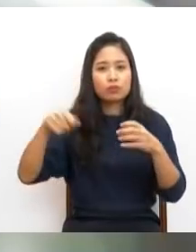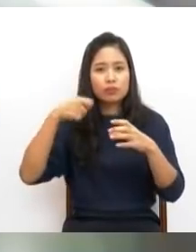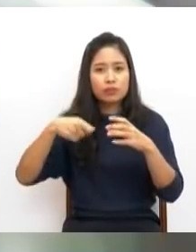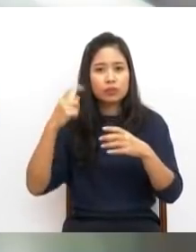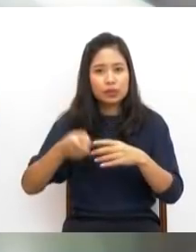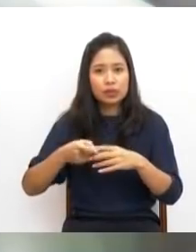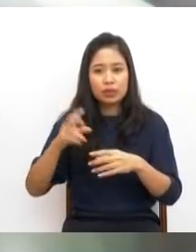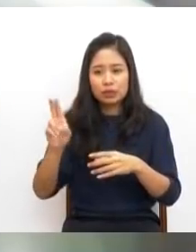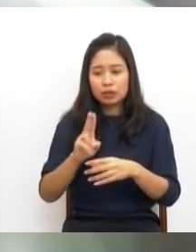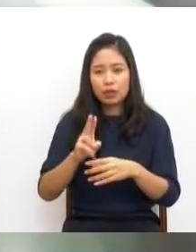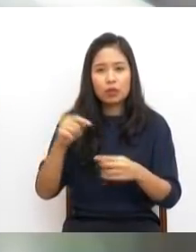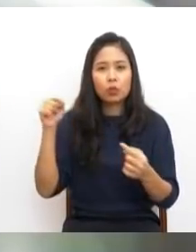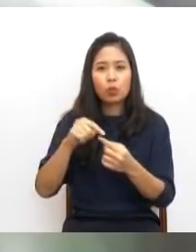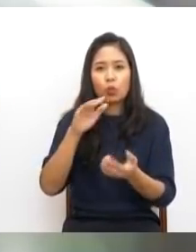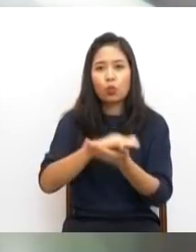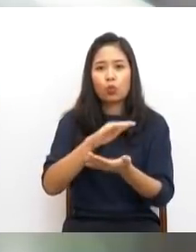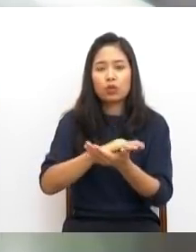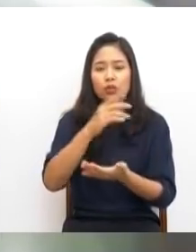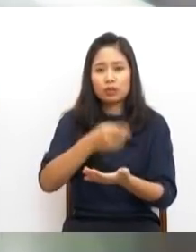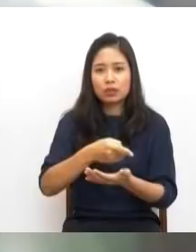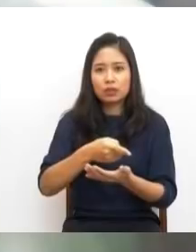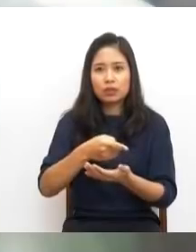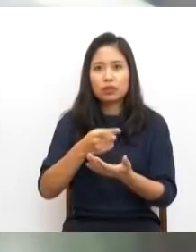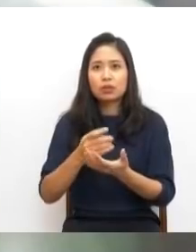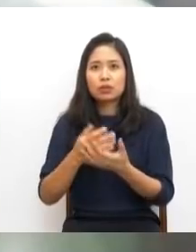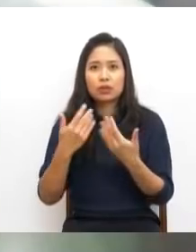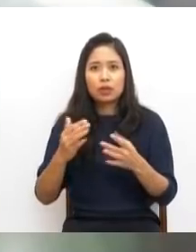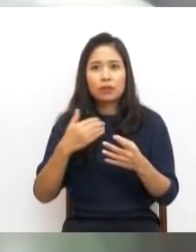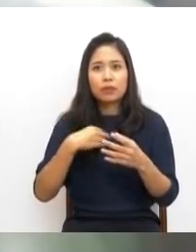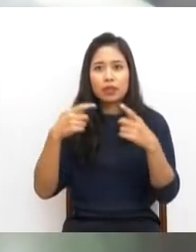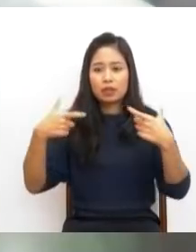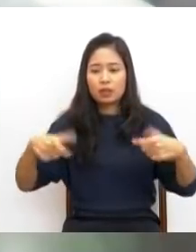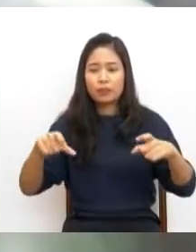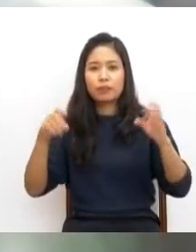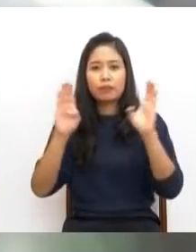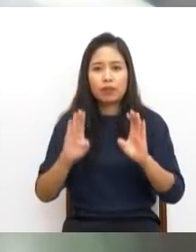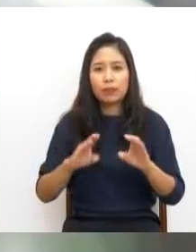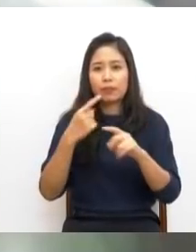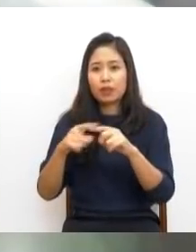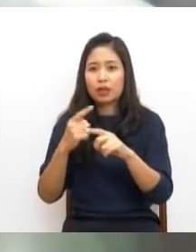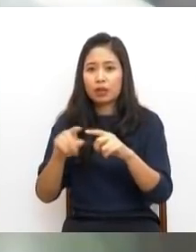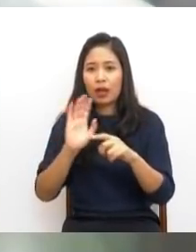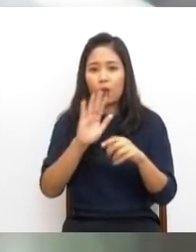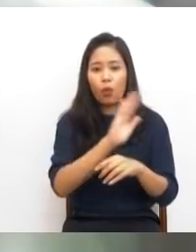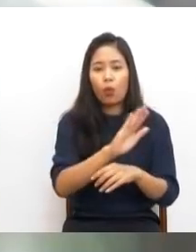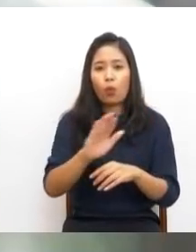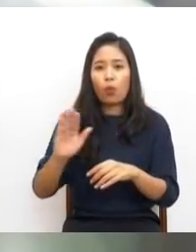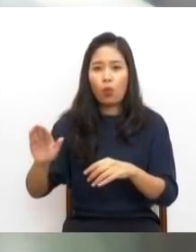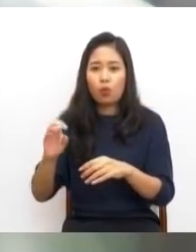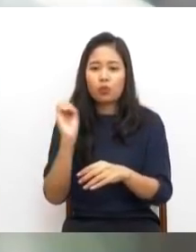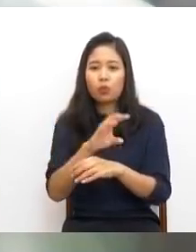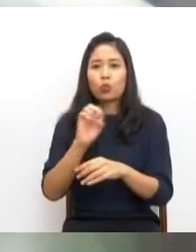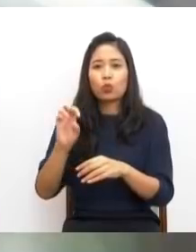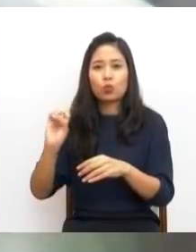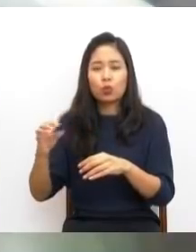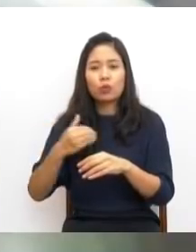ไปใช้ในบริบทของโรงเรียนเองด้วยก็จะเห็นถึงความหลากหลายของแต่ละภูมิภาคที่เขาเรียนรู้แล้วก็มีโรงเรียนที่ห่